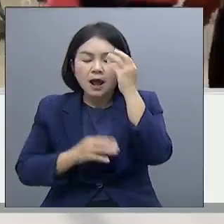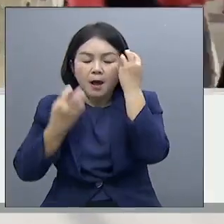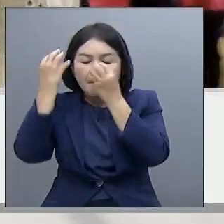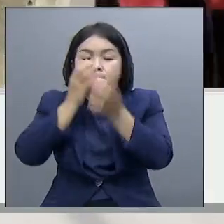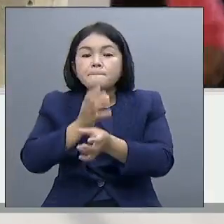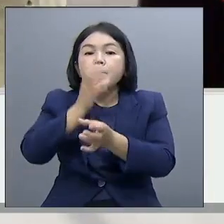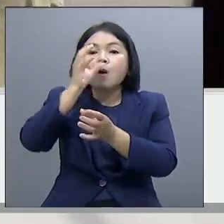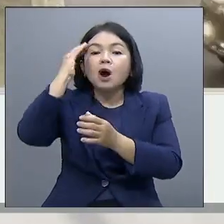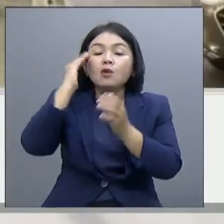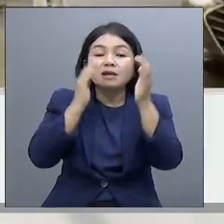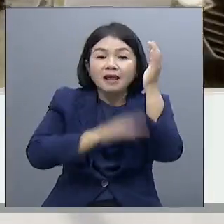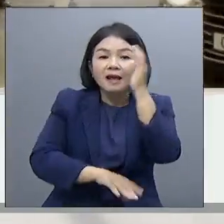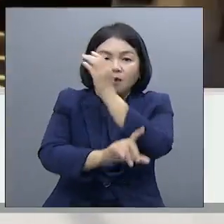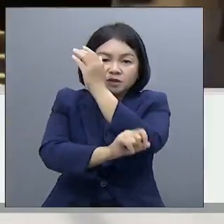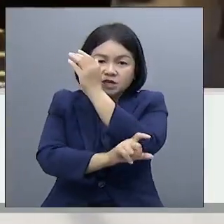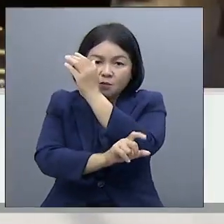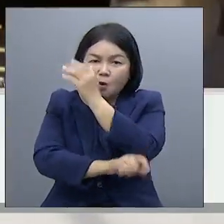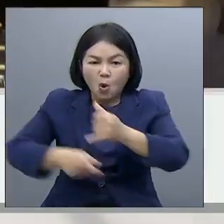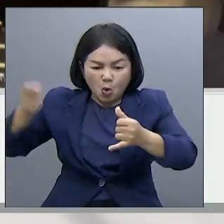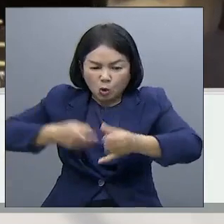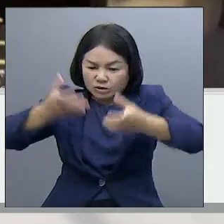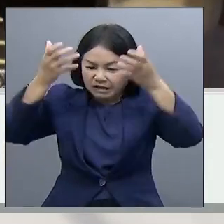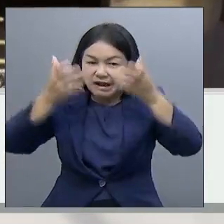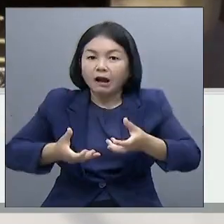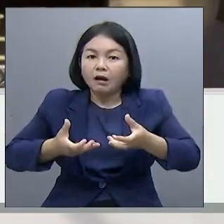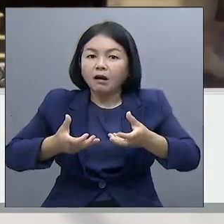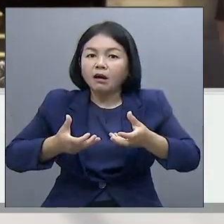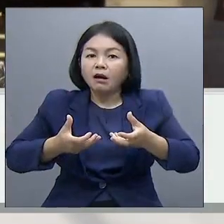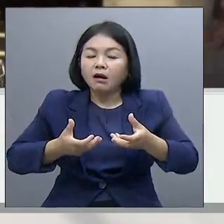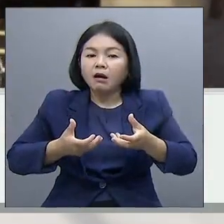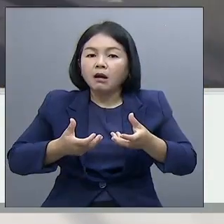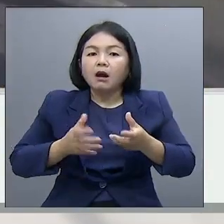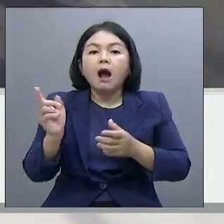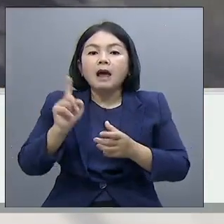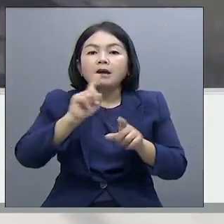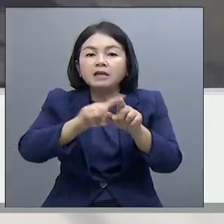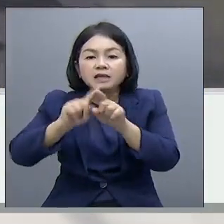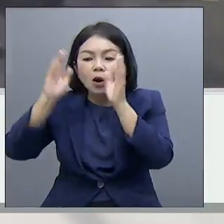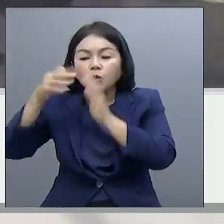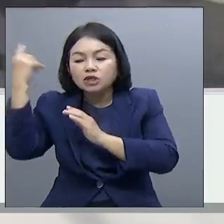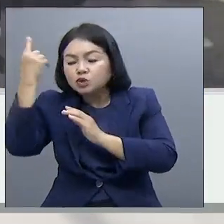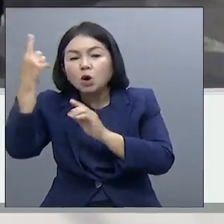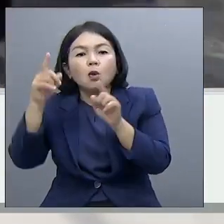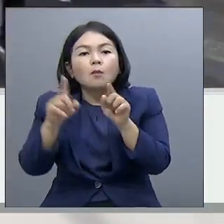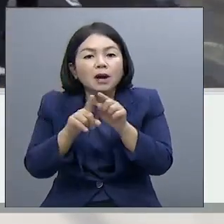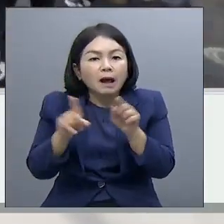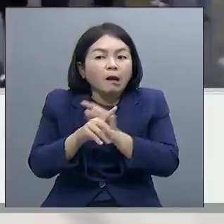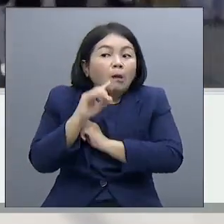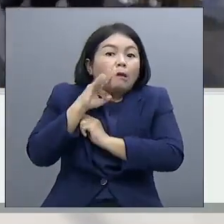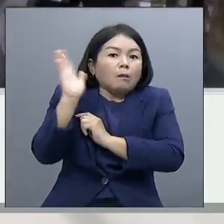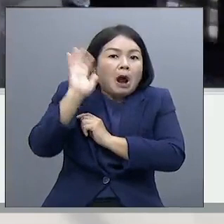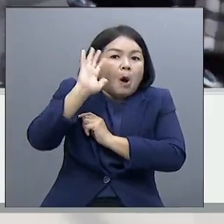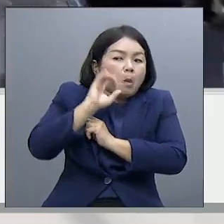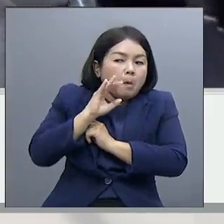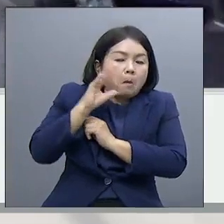าหลีใต้และประเทศสิงคโปร์โทษสูงด้วยไม่ใช่แค่พลเรือนอย่างเดียวแต่รวมไปถึงนักเที่ยวเองก็ไม่กล้าที่จะฝ่าฝืนขับรถขนา